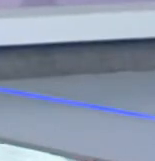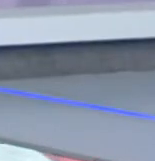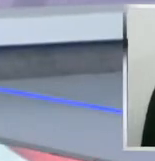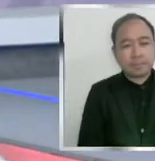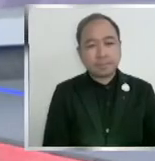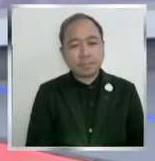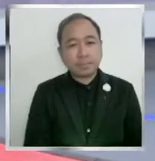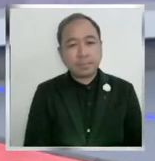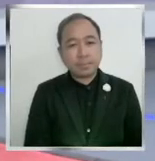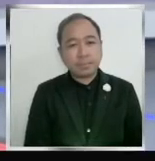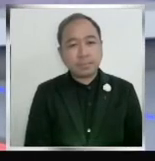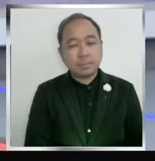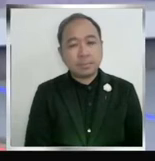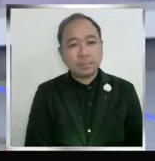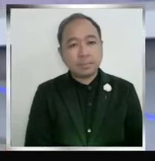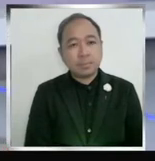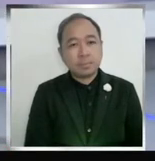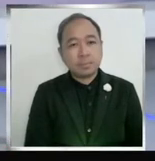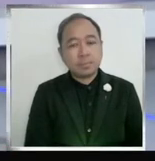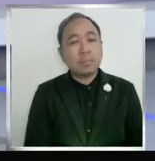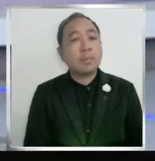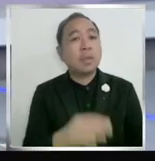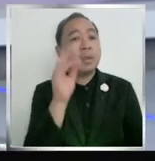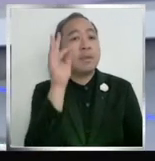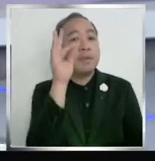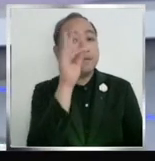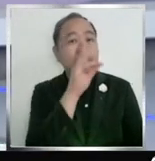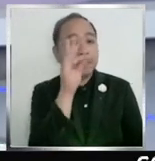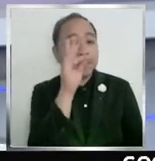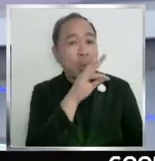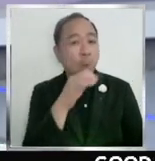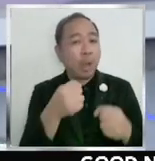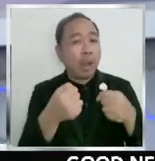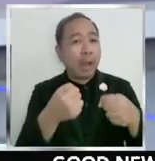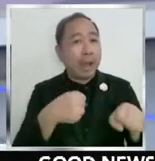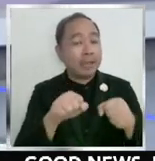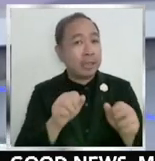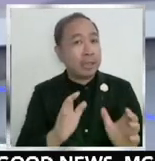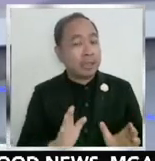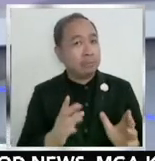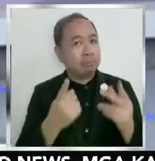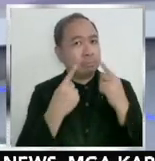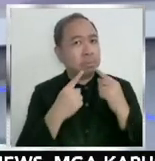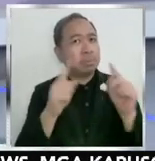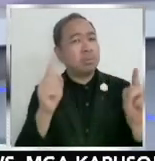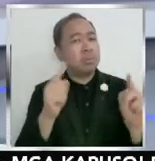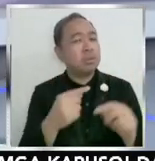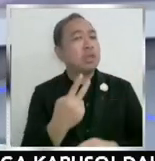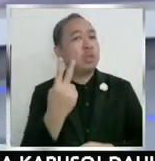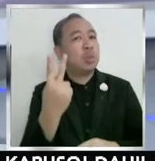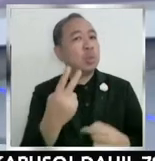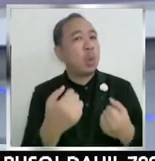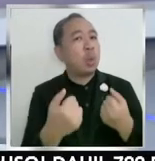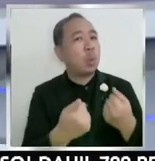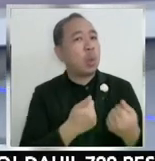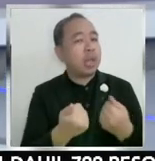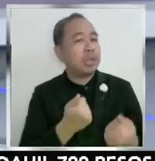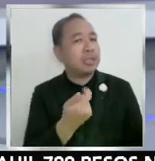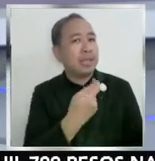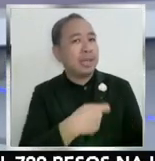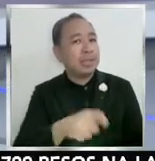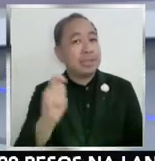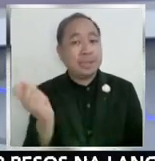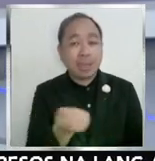May pinatunayan na naman ang mga Pinoy deaf athletes sa dalawang International Table Tennis Championships. Ang nakakabilib nilang